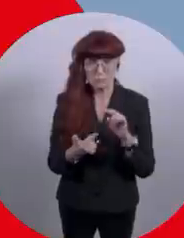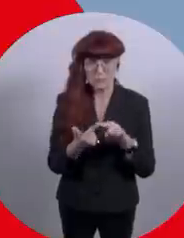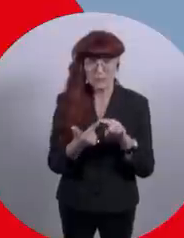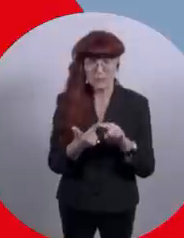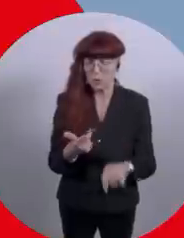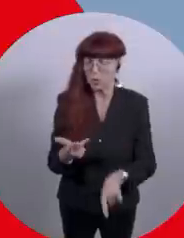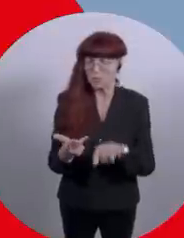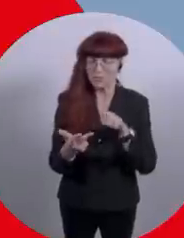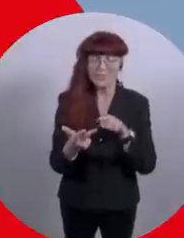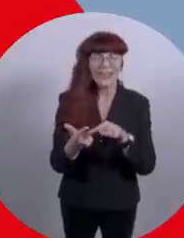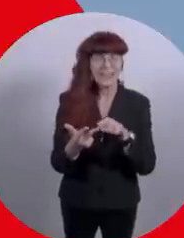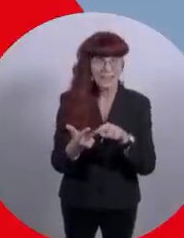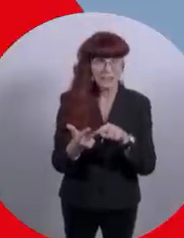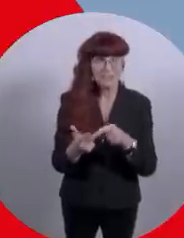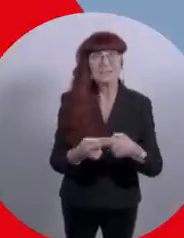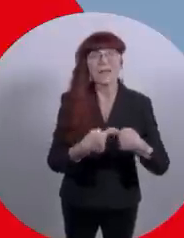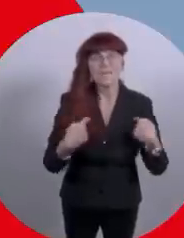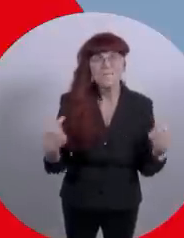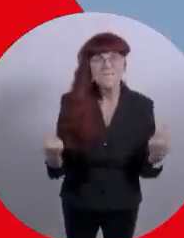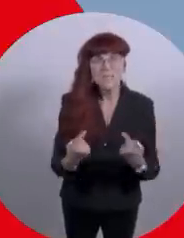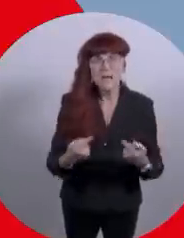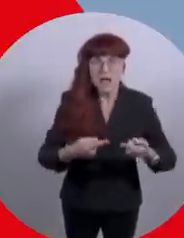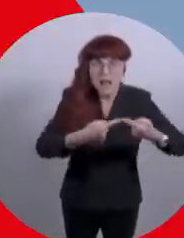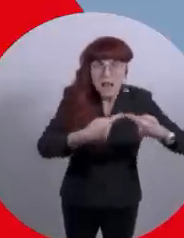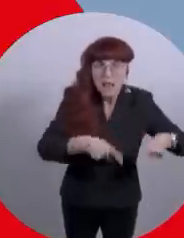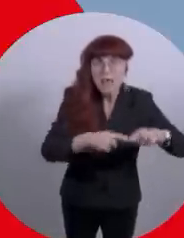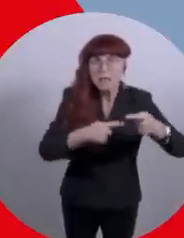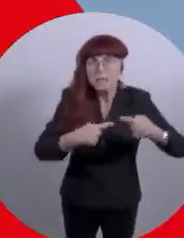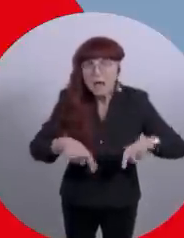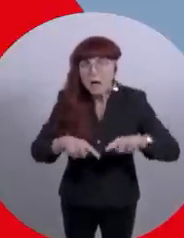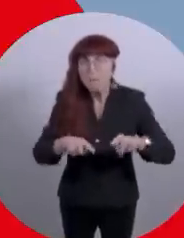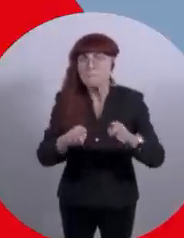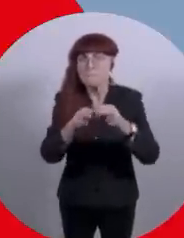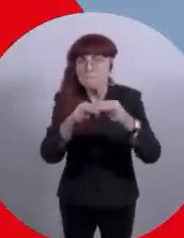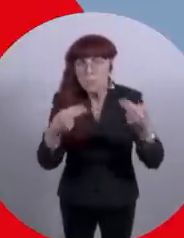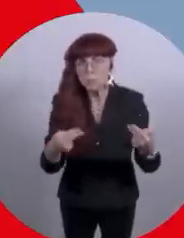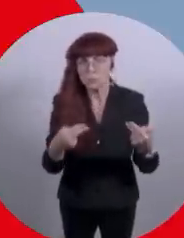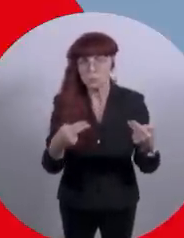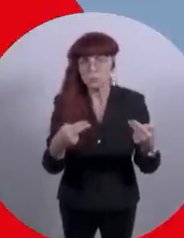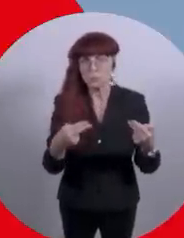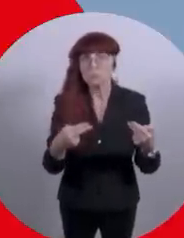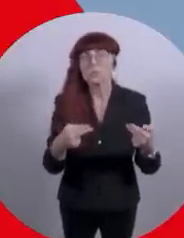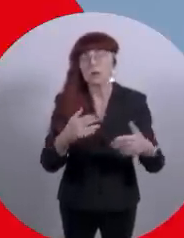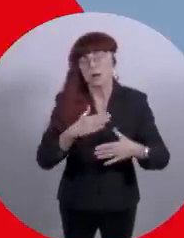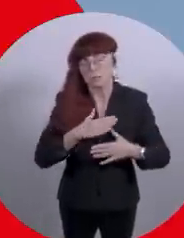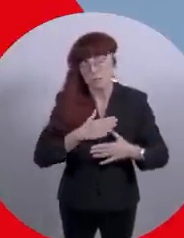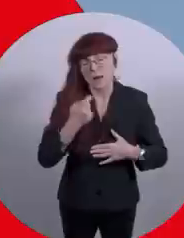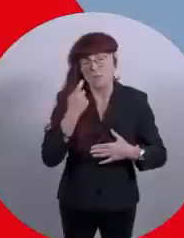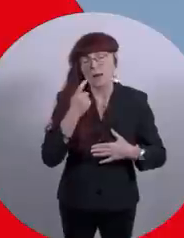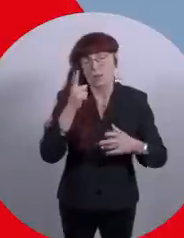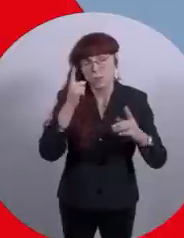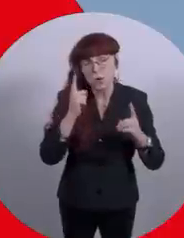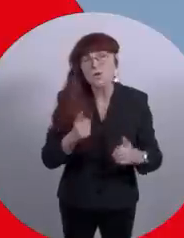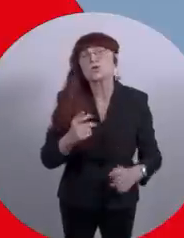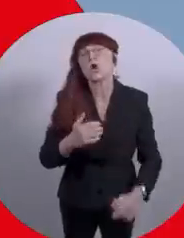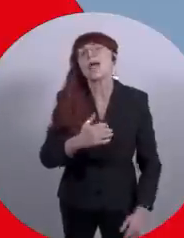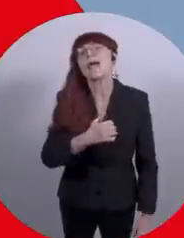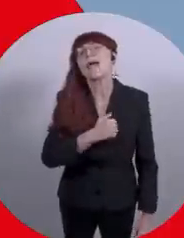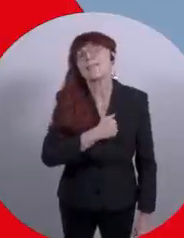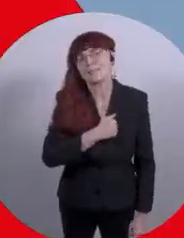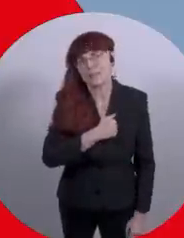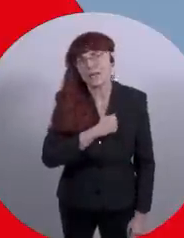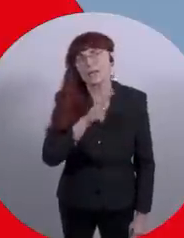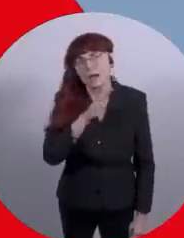müssen wir die Länder der Bund aus meiner Sicht auch endlich die Kompetenz